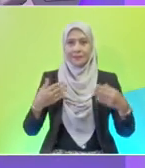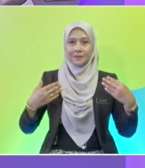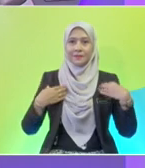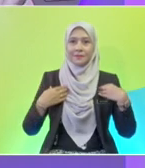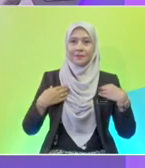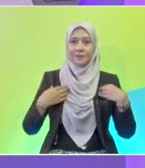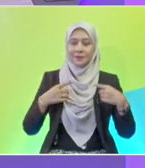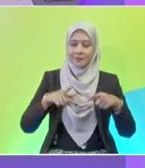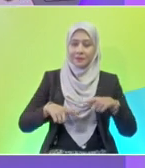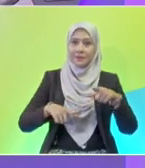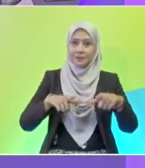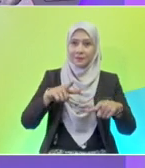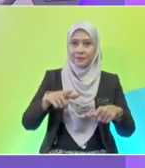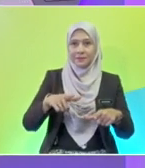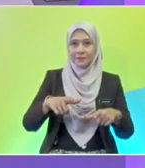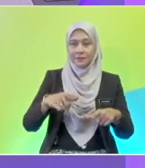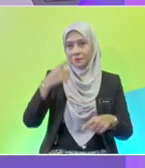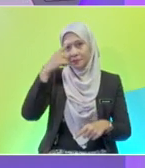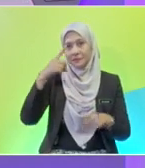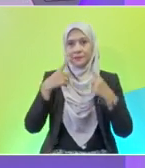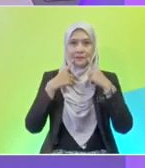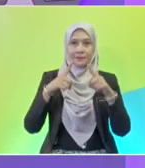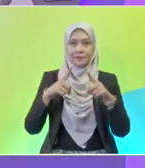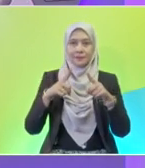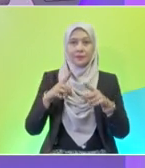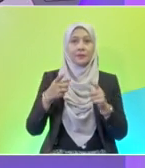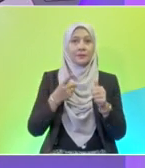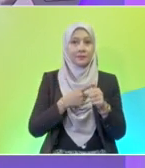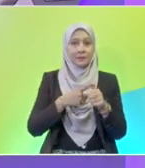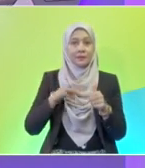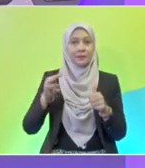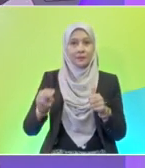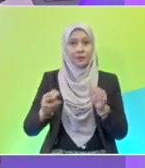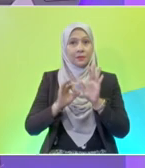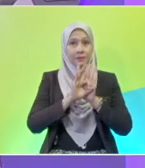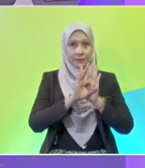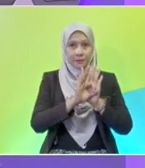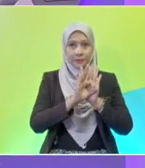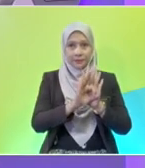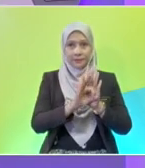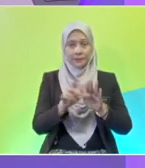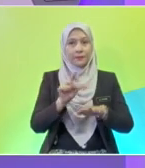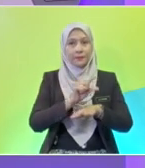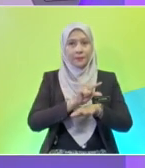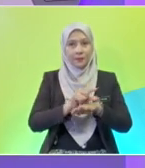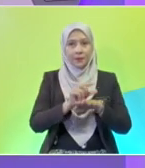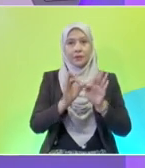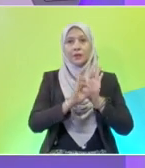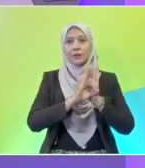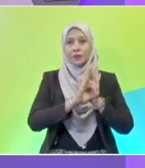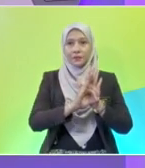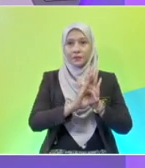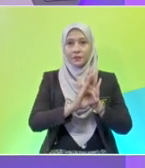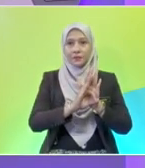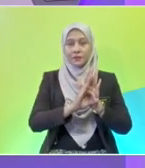langkah-langkah jadi langkah pertama murid-murid perlu menggunakan formulir konsep mol ya itu ini adalah